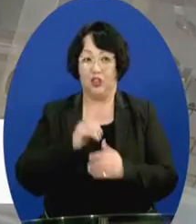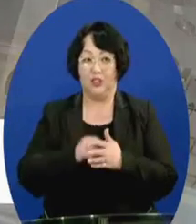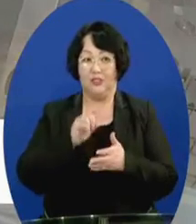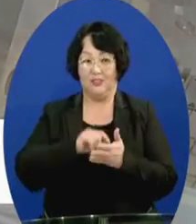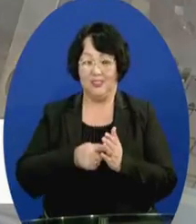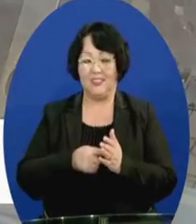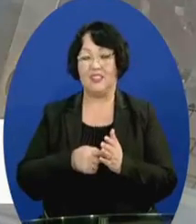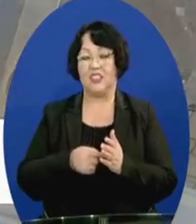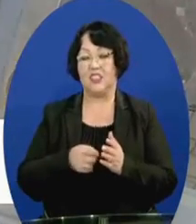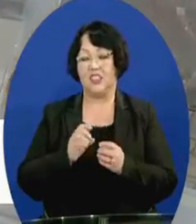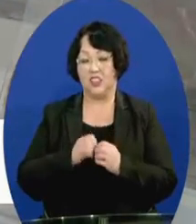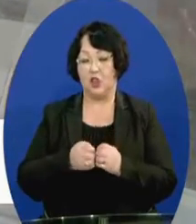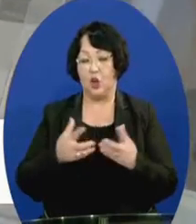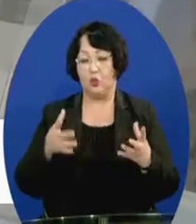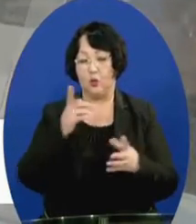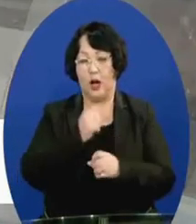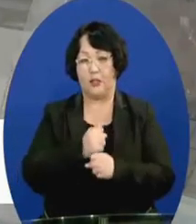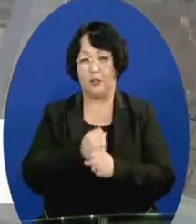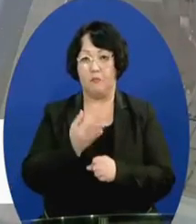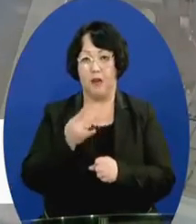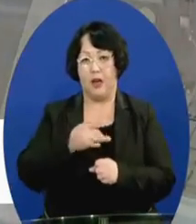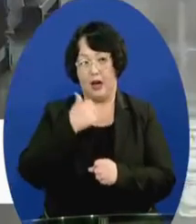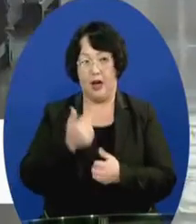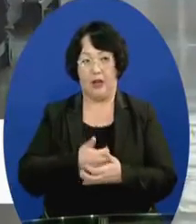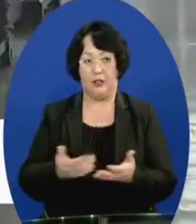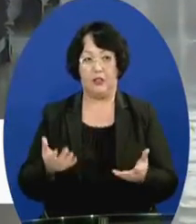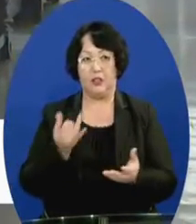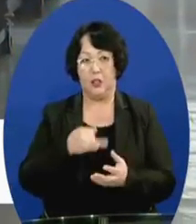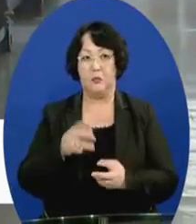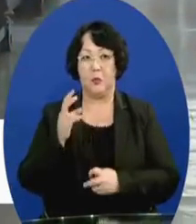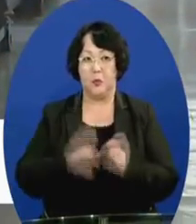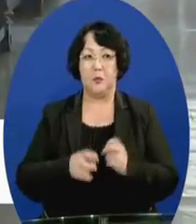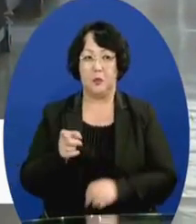нэмээд олон хүнийг ажлын байраар хангаж байгаа ийм олон үйлдвэр байгаа юм аа.